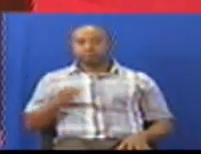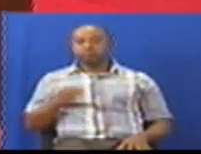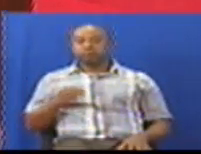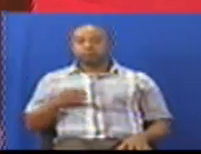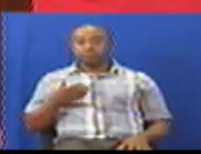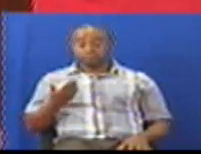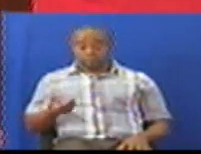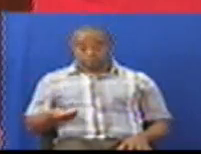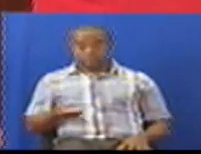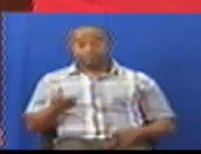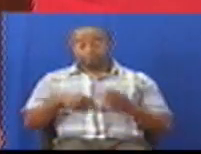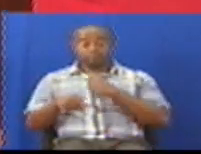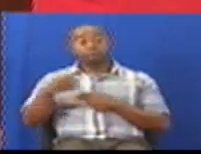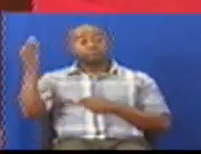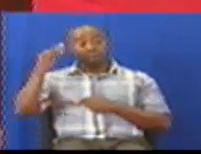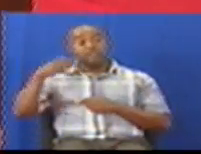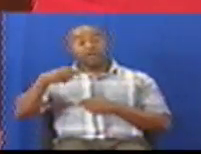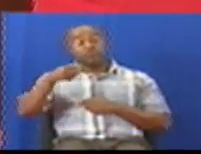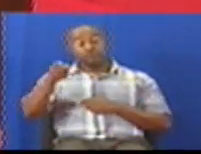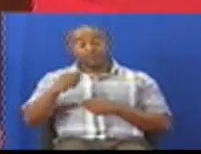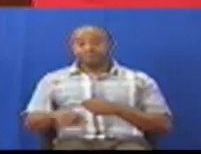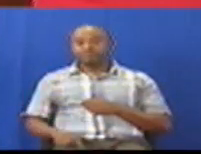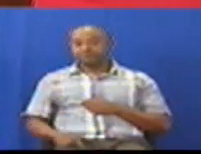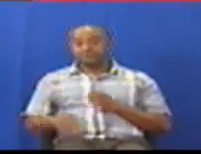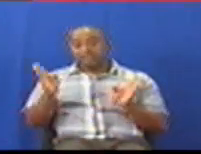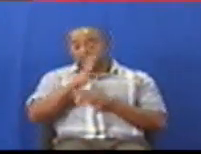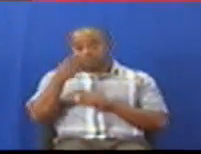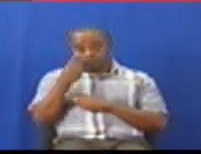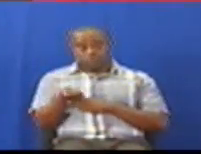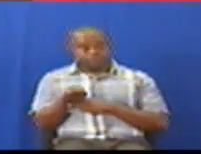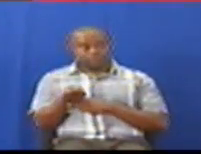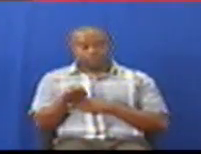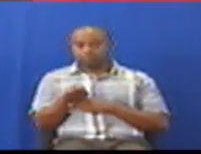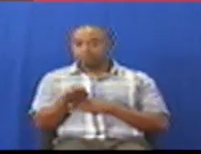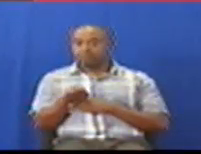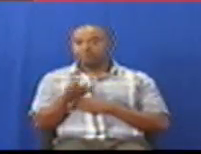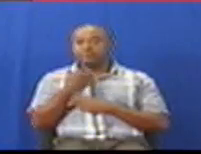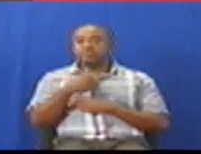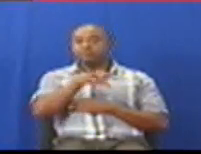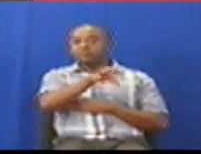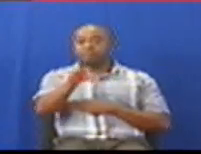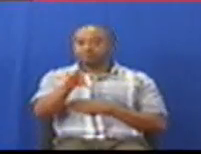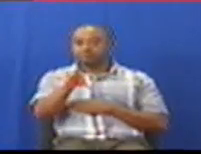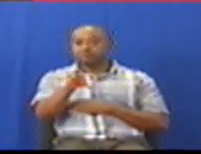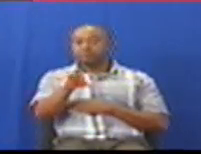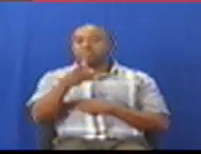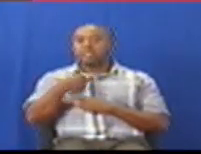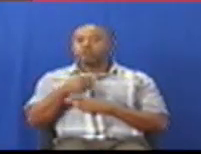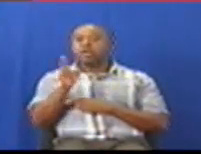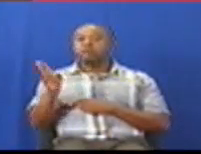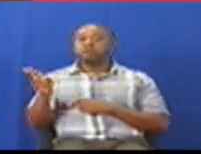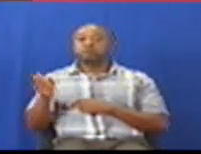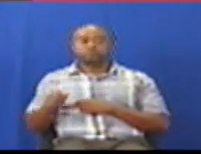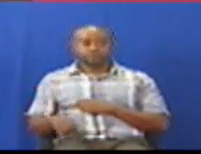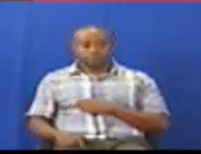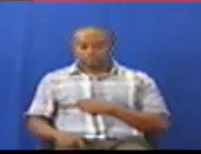mahala popote ambako kuna ugatuzi wa majimbo au halmashauri za